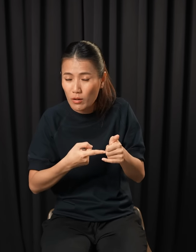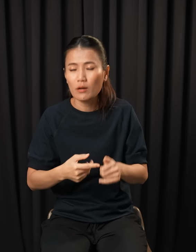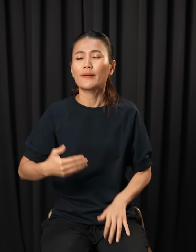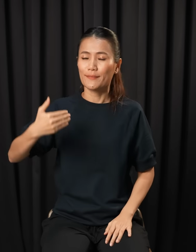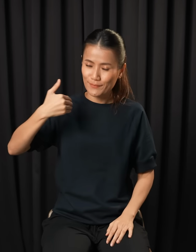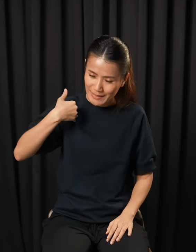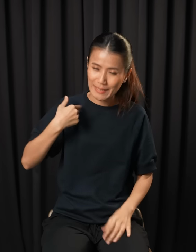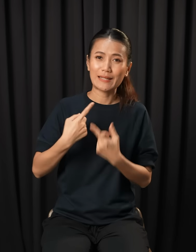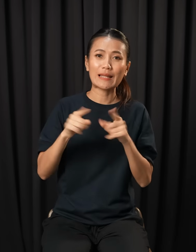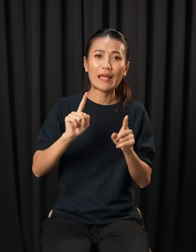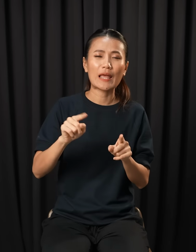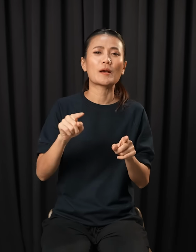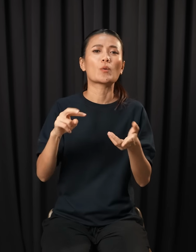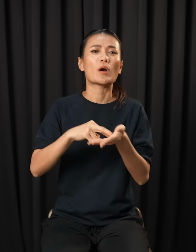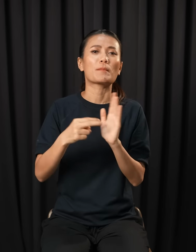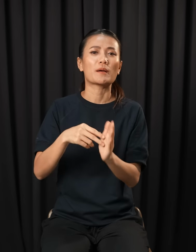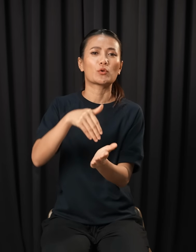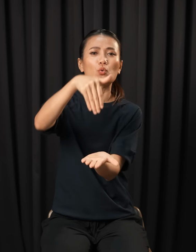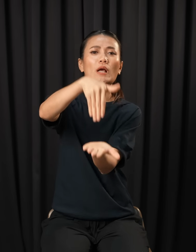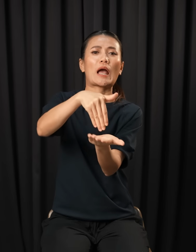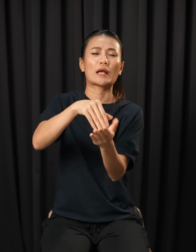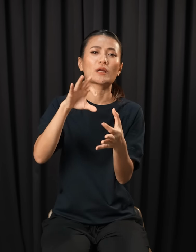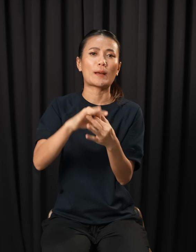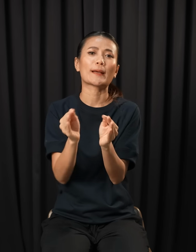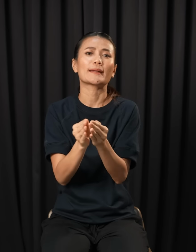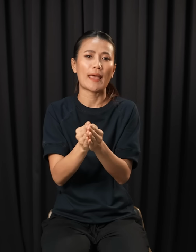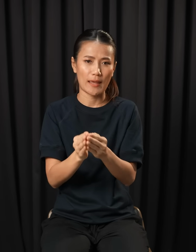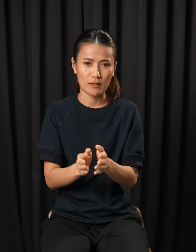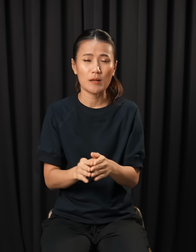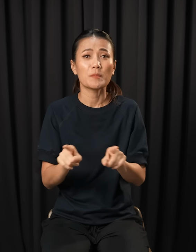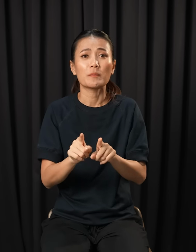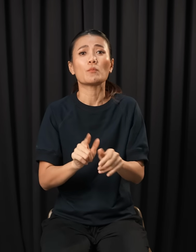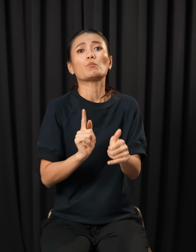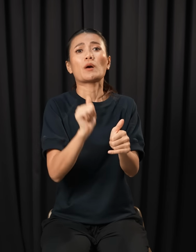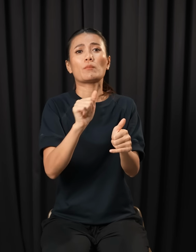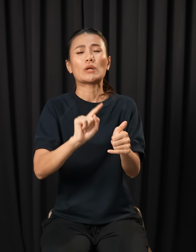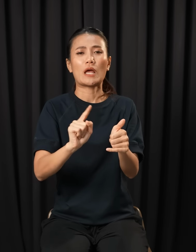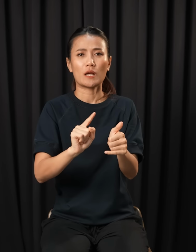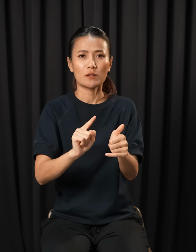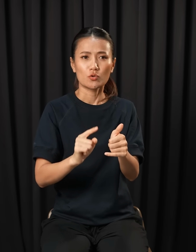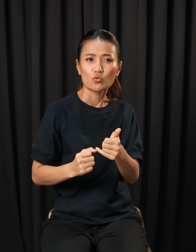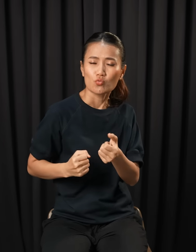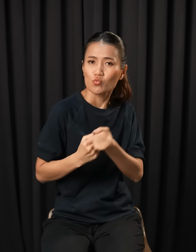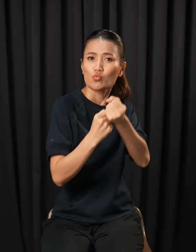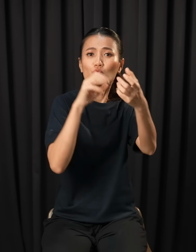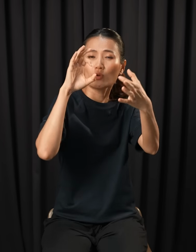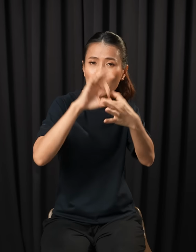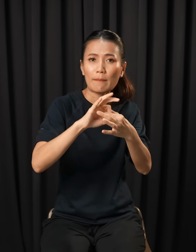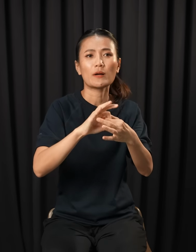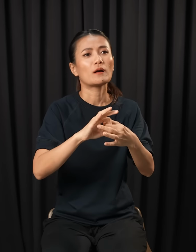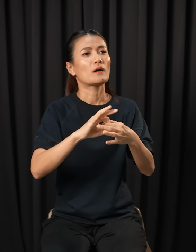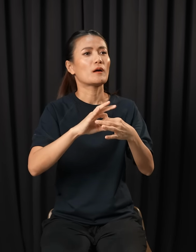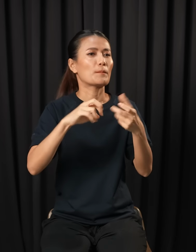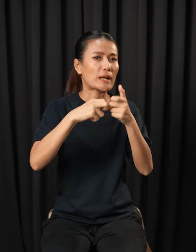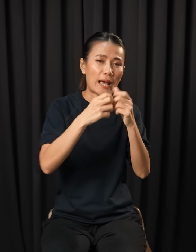หมายของผม หัวคะแนนในความหมายของพรรคก้าวไกลมีแต่เป็นคนที่เป็นศูนย์กลางของคะแนนเพราะประเด็นที่เราต้องการที่จะผลักดัน okay. เป็นแกนนำที่ดิน